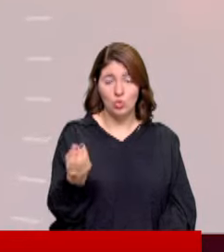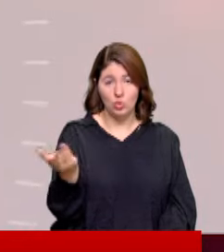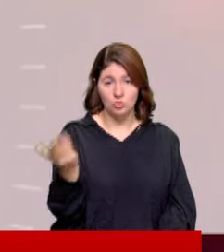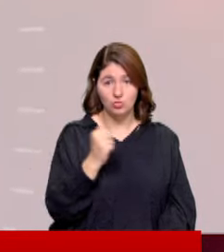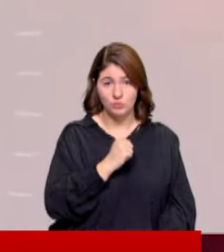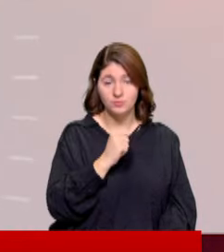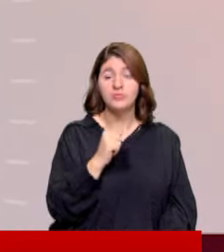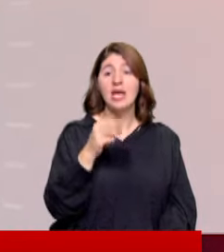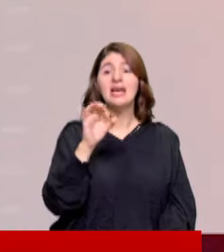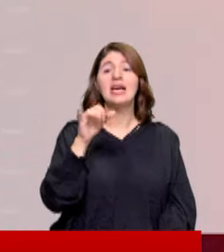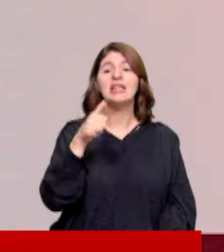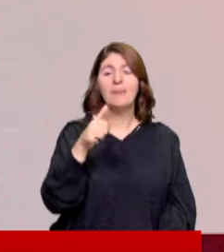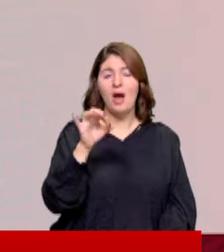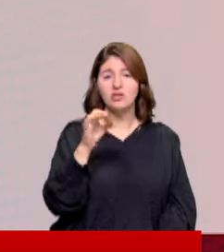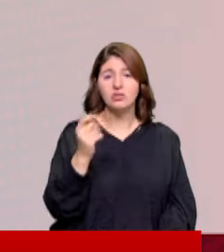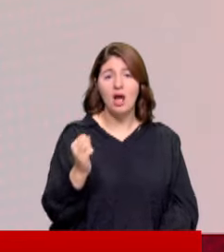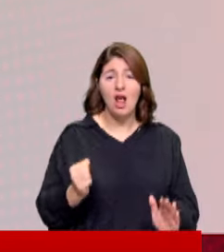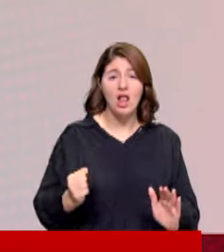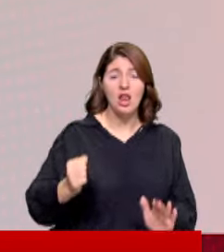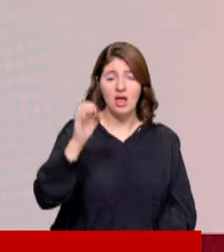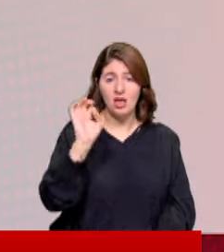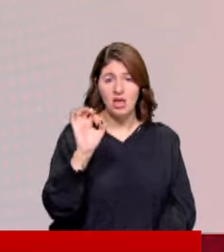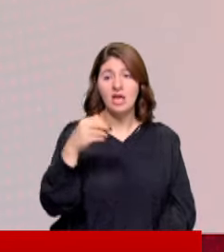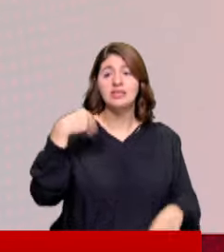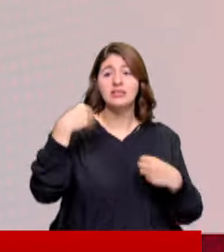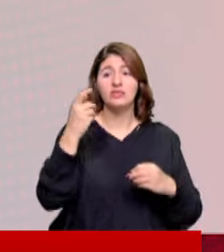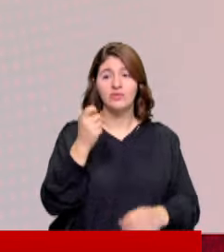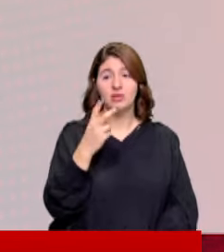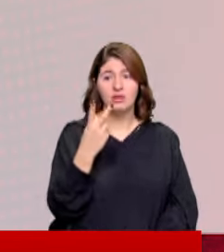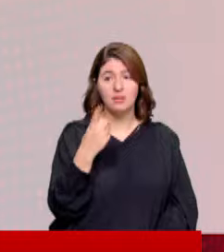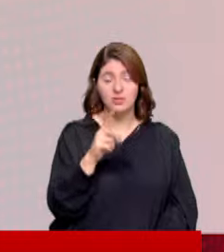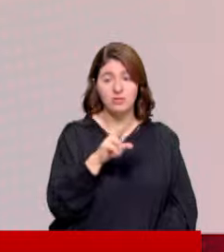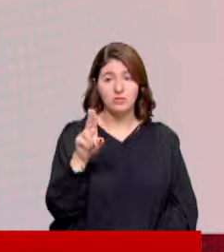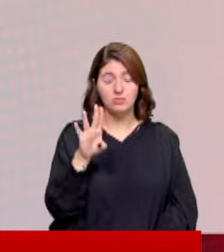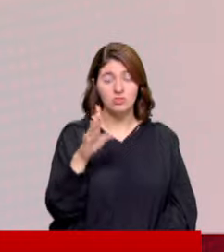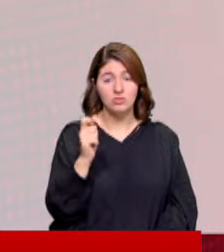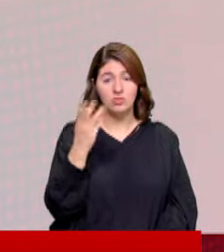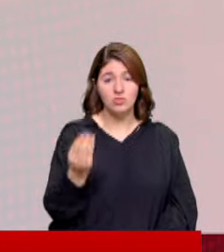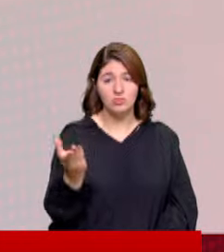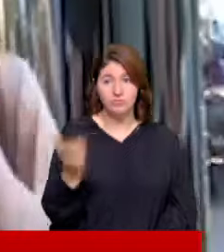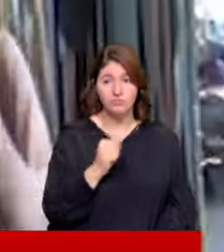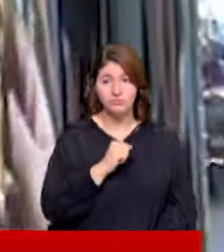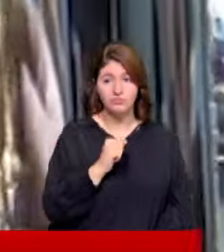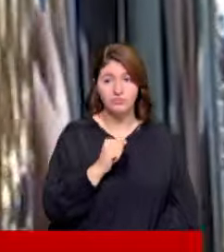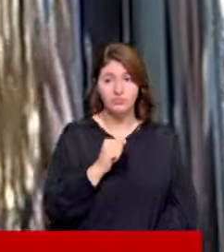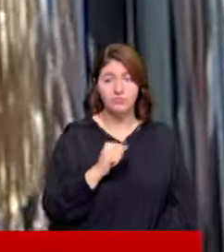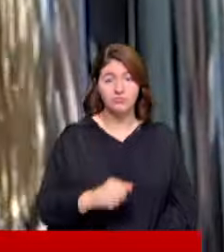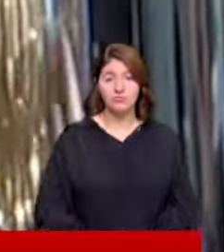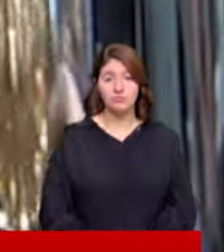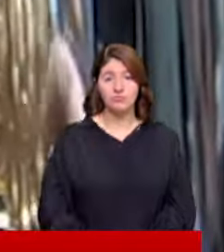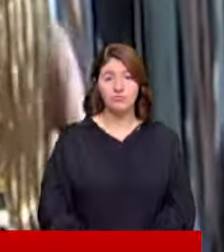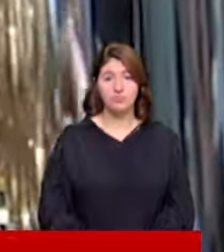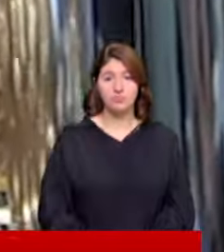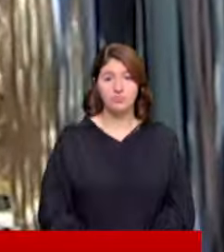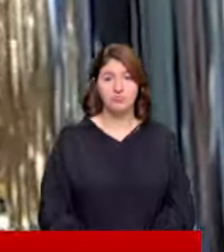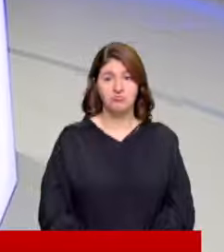üzerinden alıcı buldu. Gram altın yükselişini sürdürdü. Satış fiyatı 2745 liraya kadar çıktı.